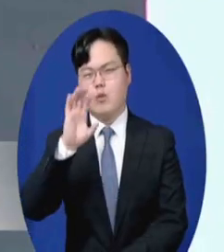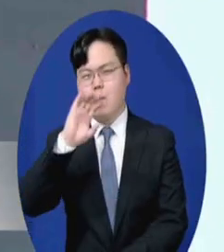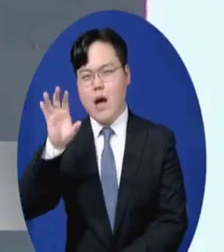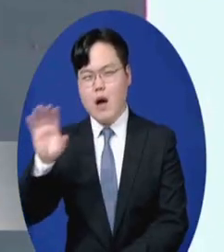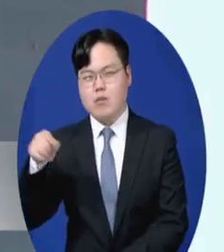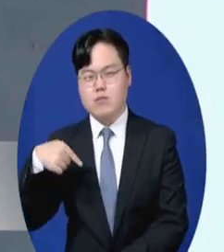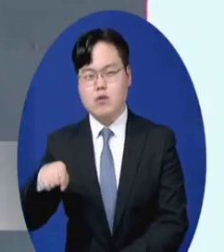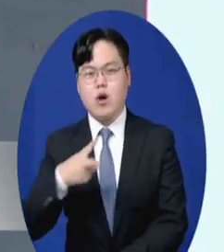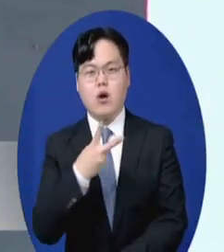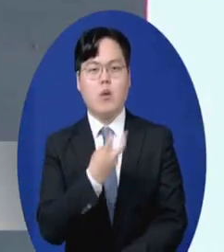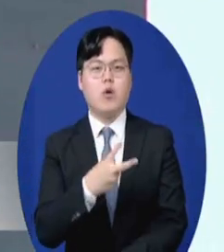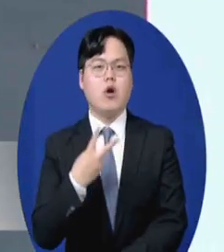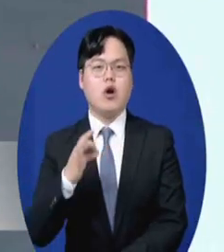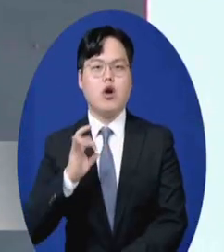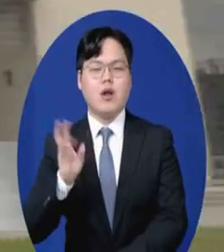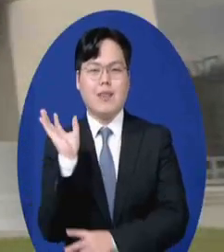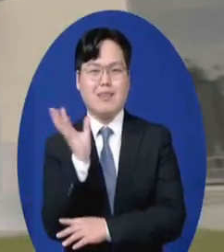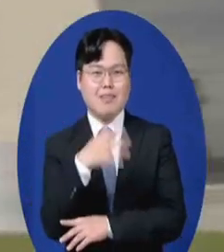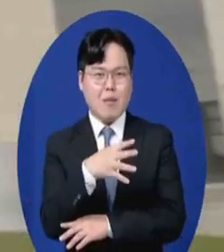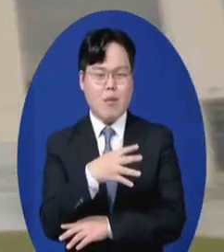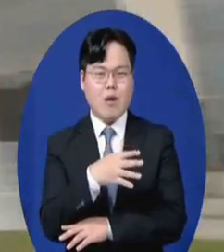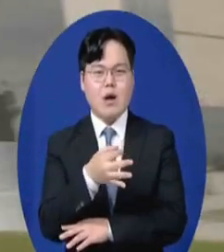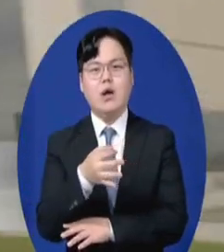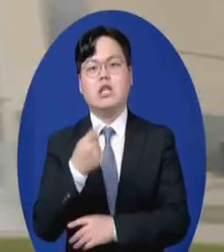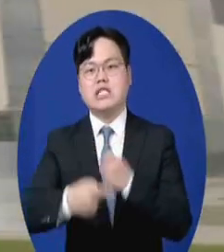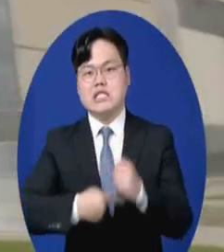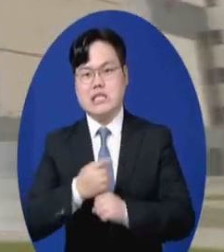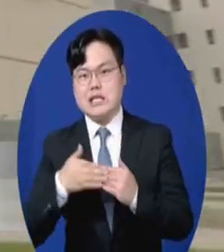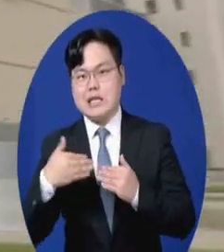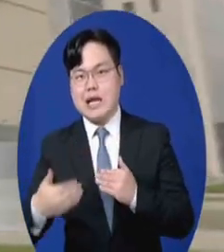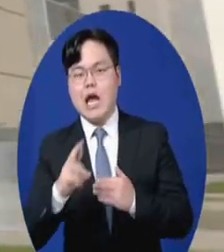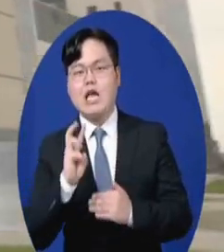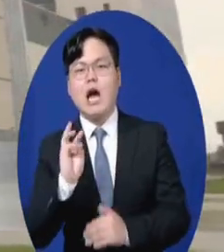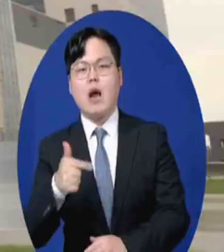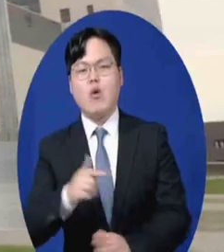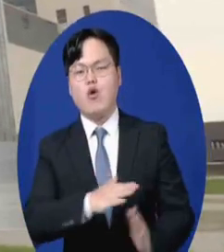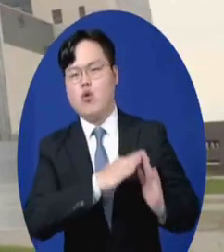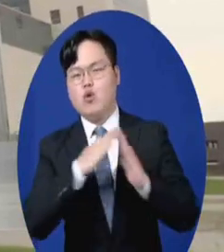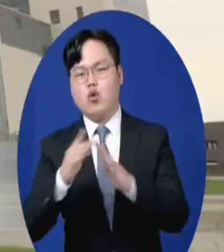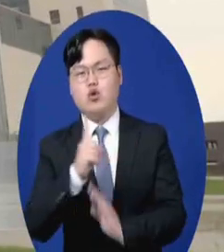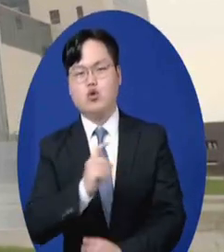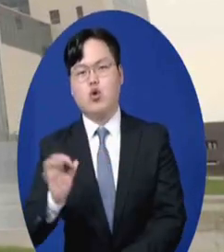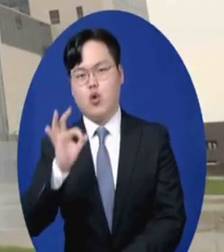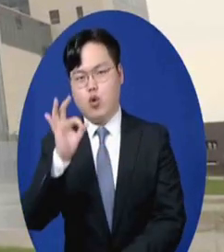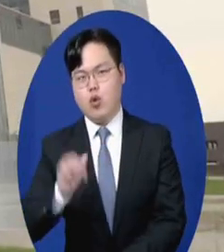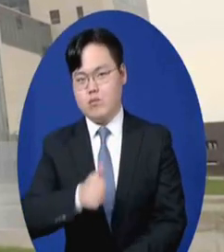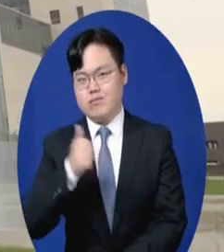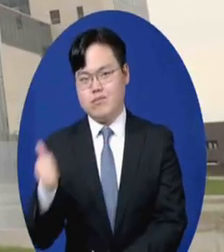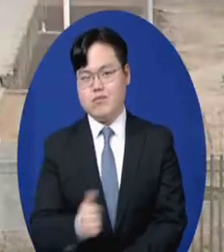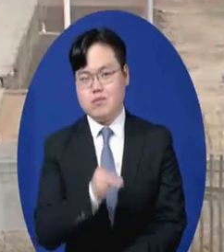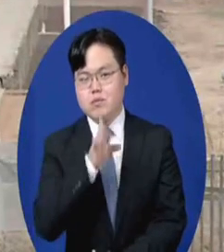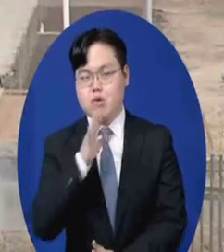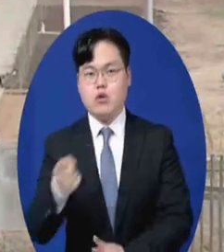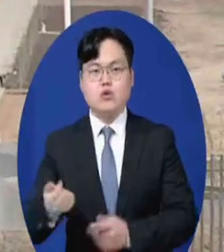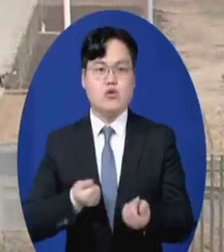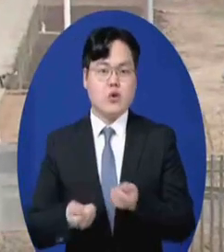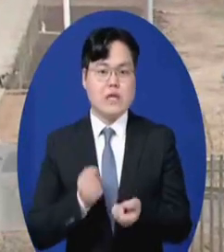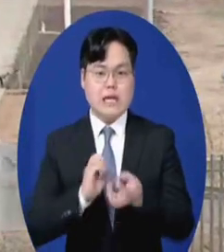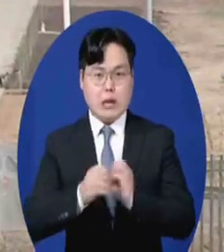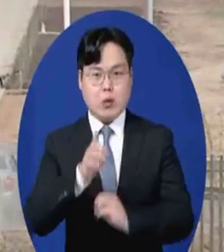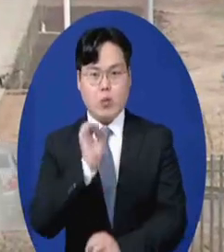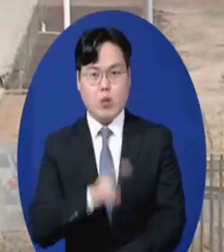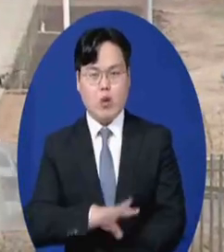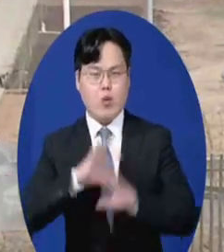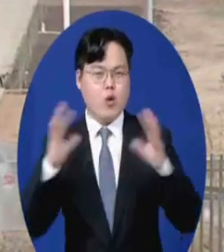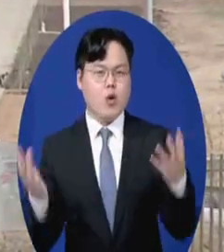байгууллагуудыг 2022 оны намар гишүүд яармгийн бүс нутагт бүрэн нүүлгэн шилжүүлэх юм. Тухайн зохицуултыг хийснээр